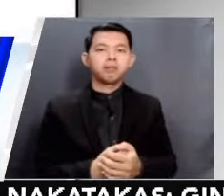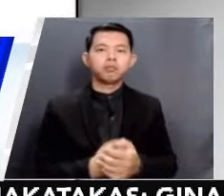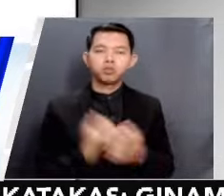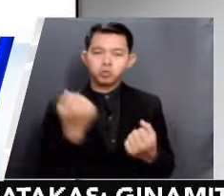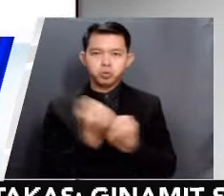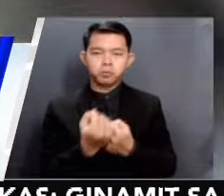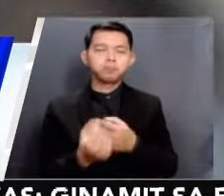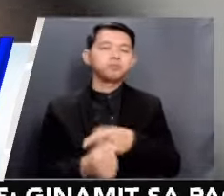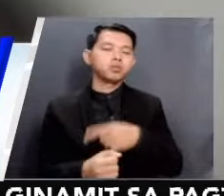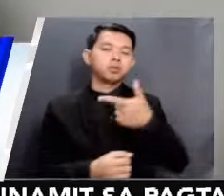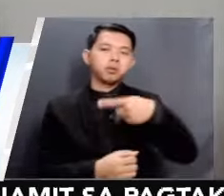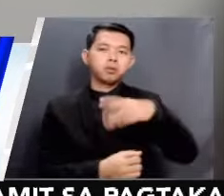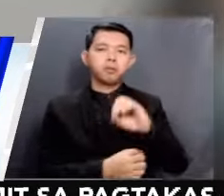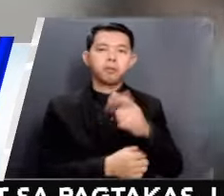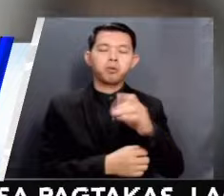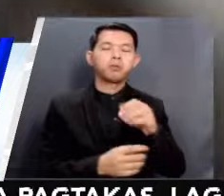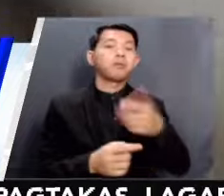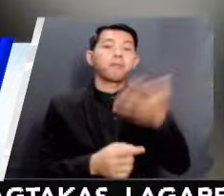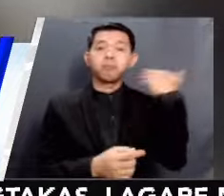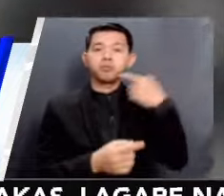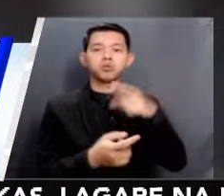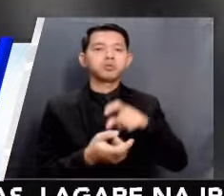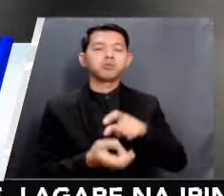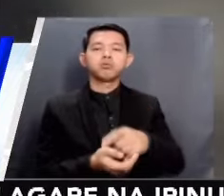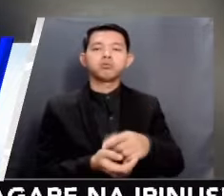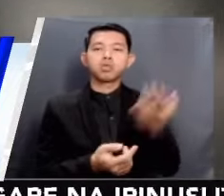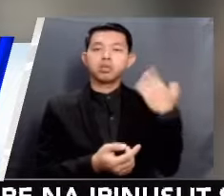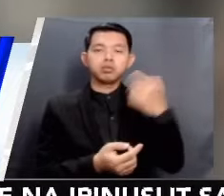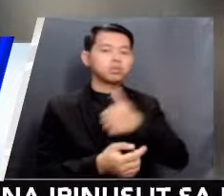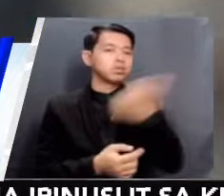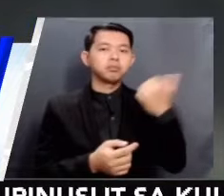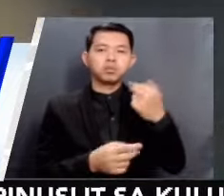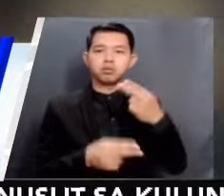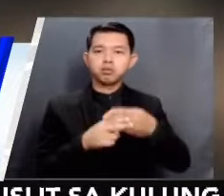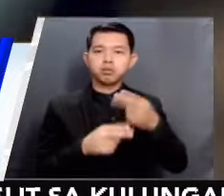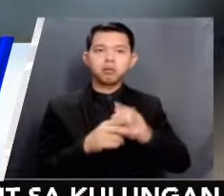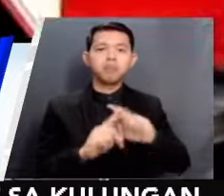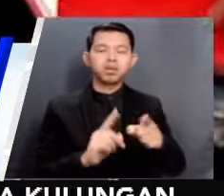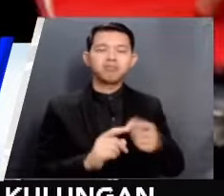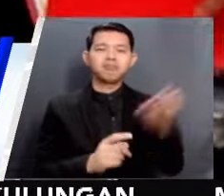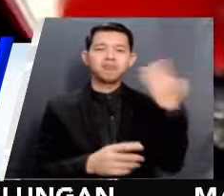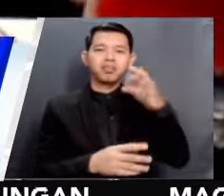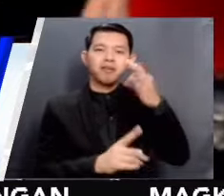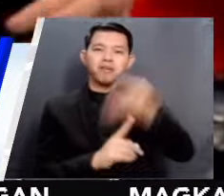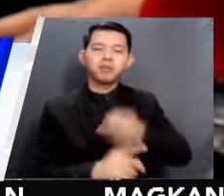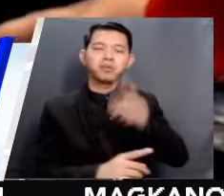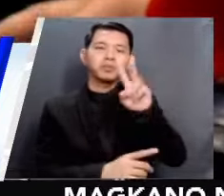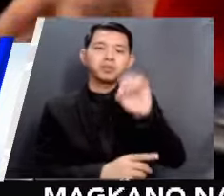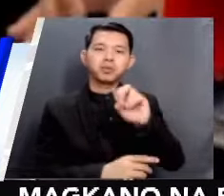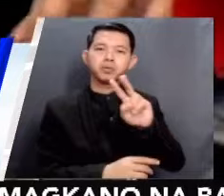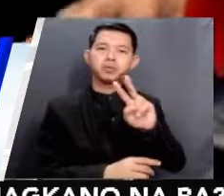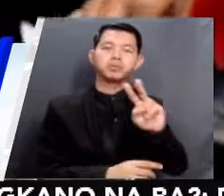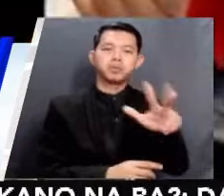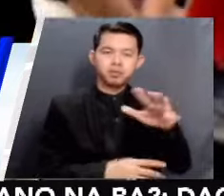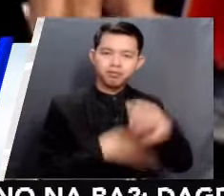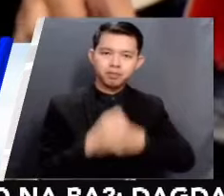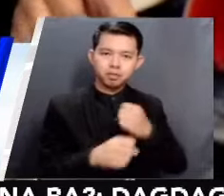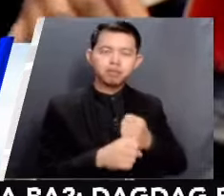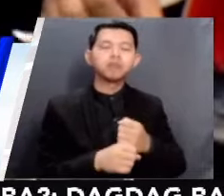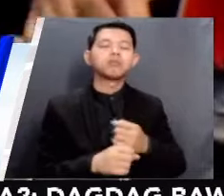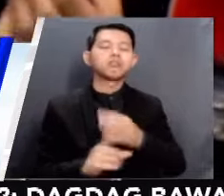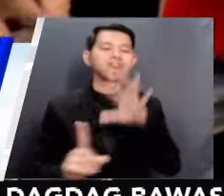ang pangalan. Ang Hongsheng Gaming Technology ni-raid din noong February 2023. Lumabas ding naging incorporator si Guo ng